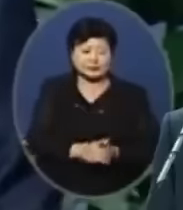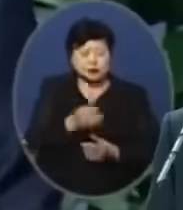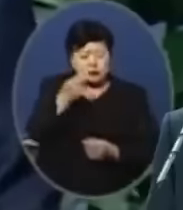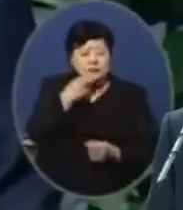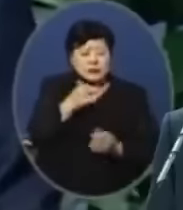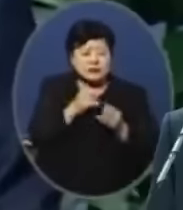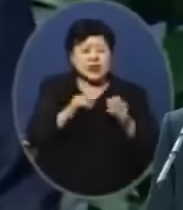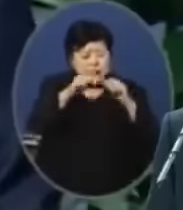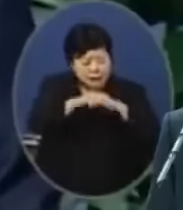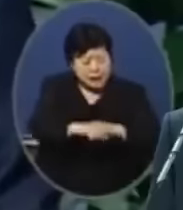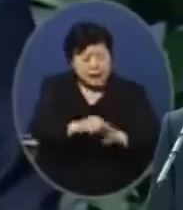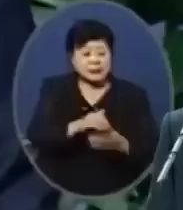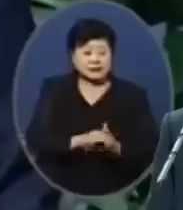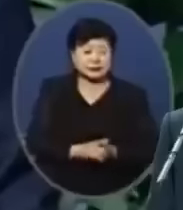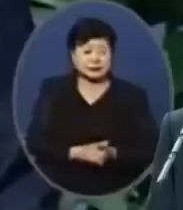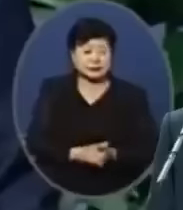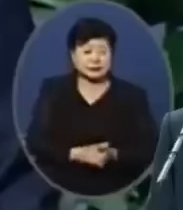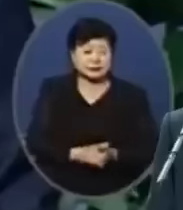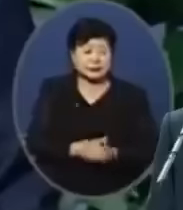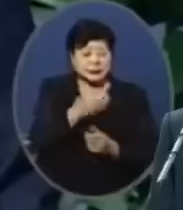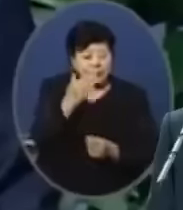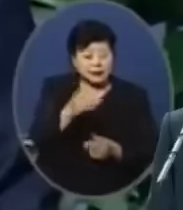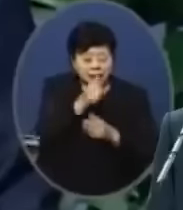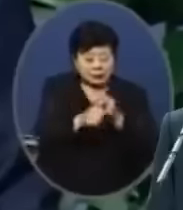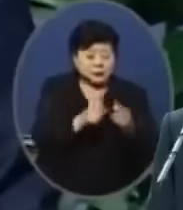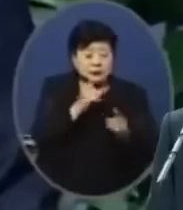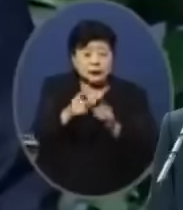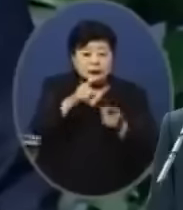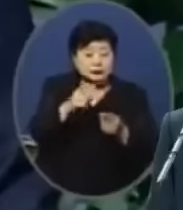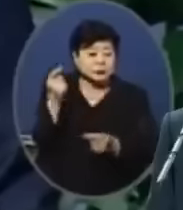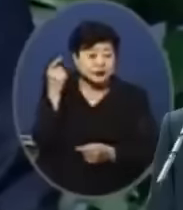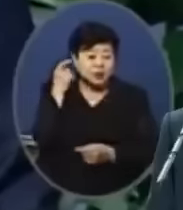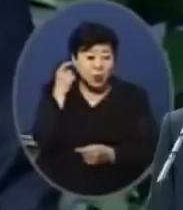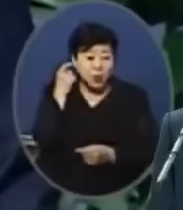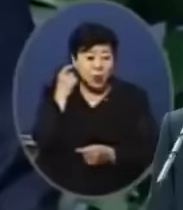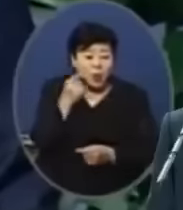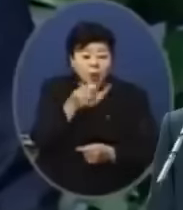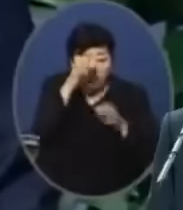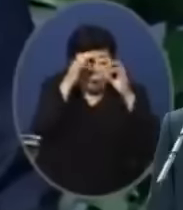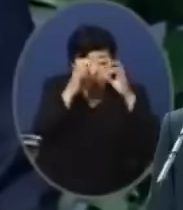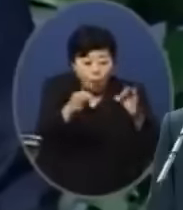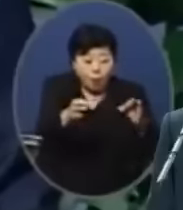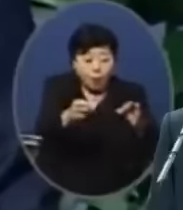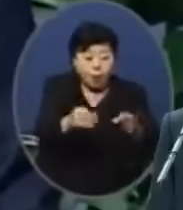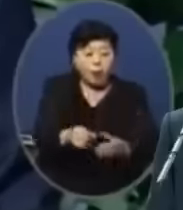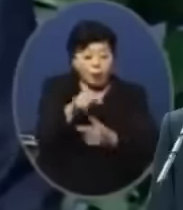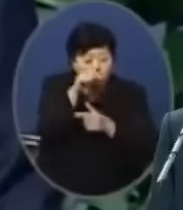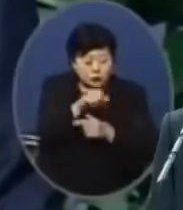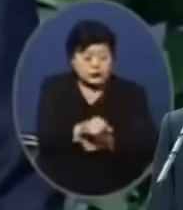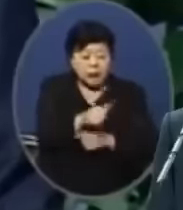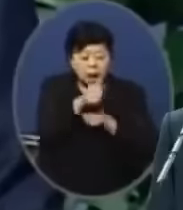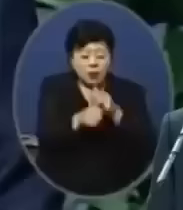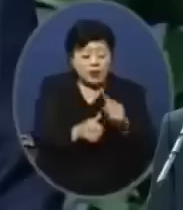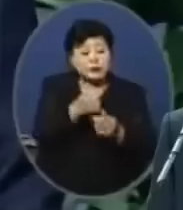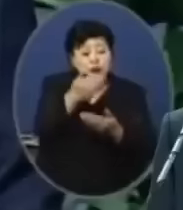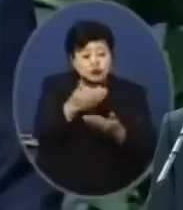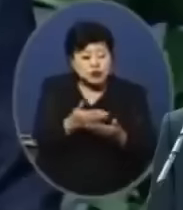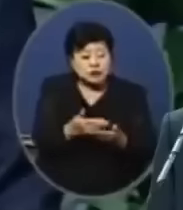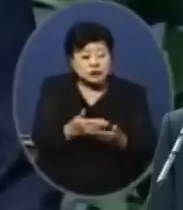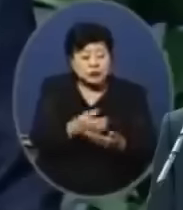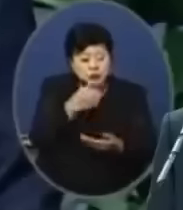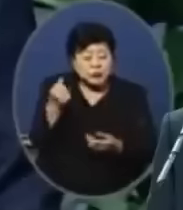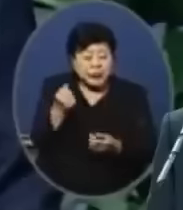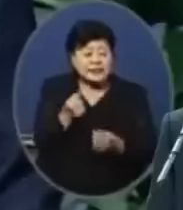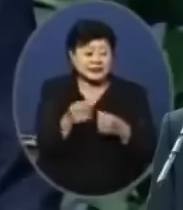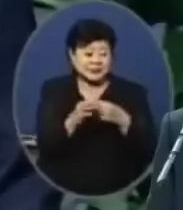꿈이 없는 백성은 망하는 것입니다. 여러분이 하나님 말씀을 듣고 보고 묵상하고 하나님이 주시는